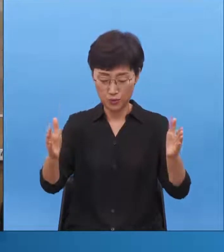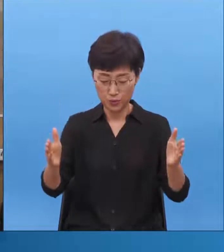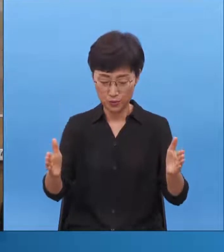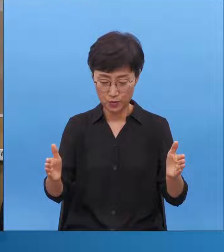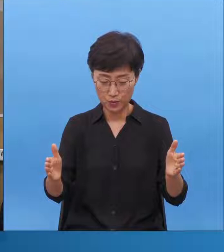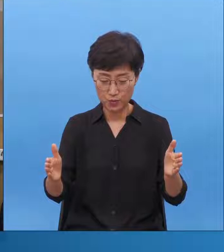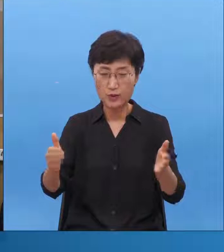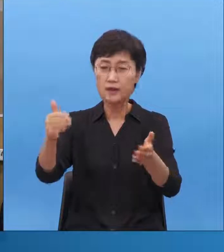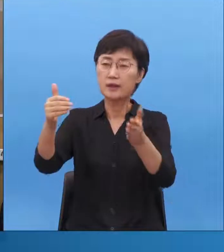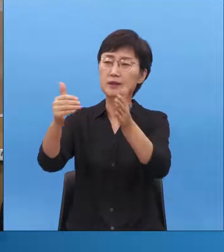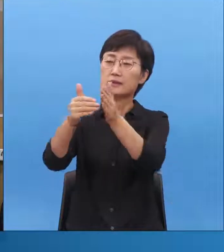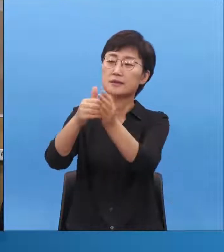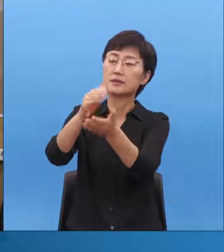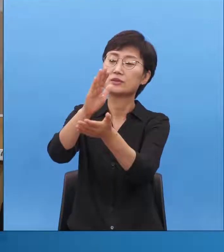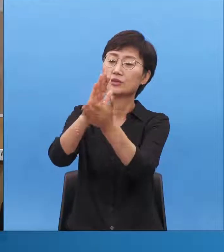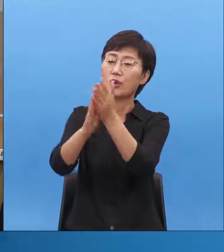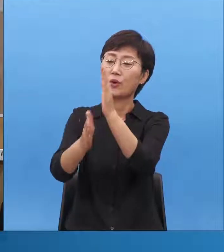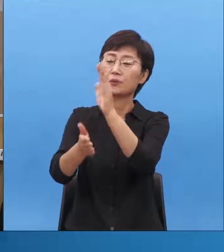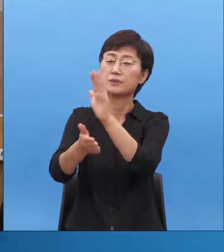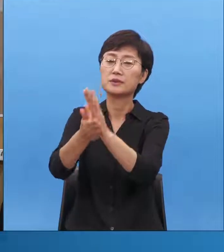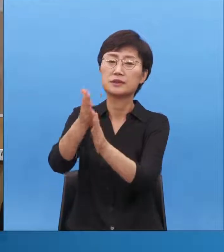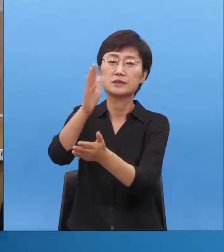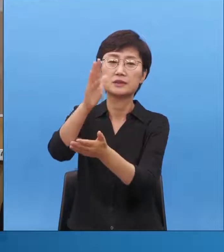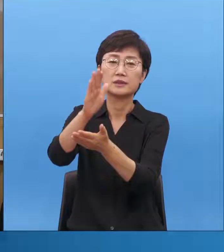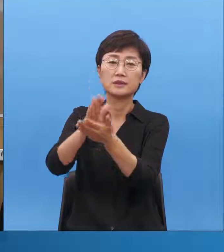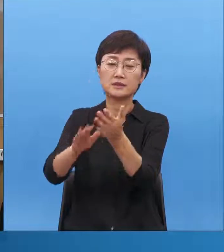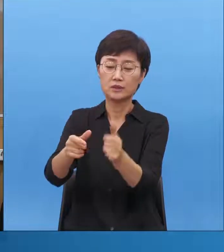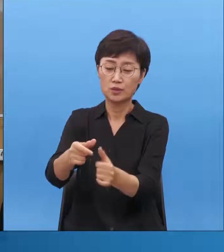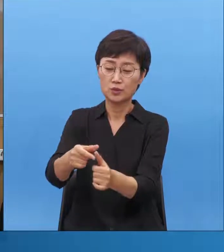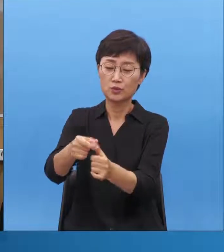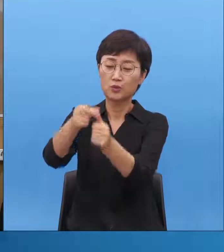나 사는 동안